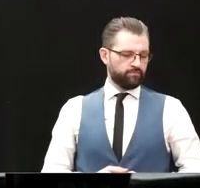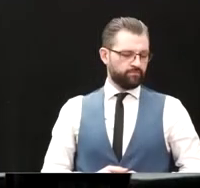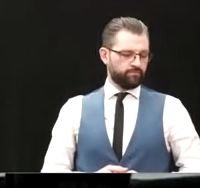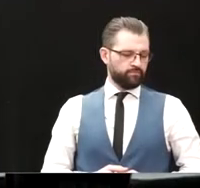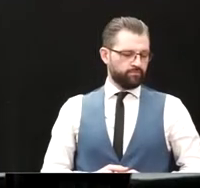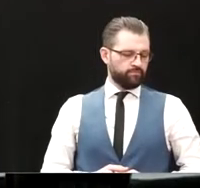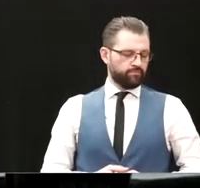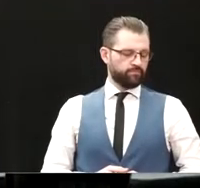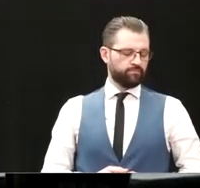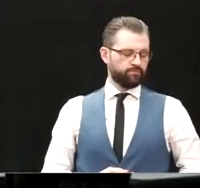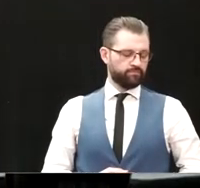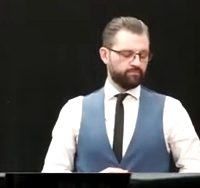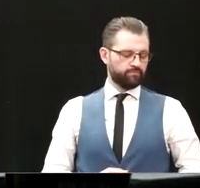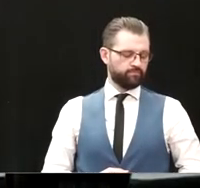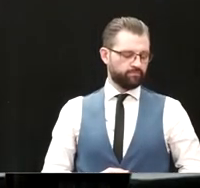לכן בעל